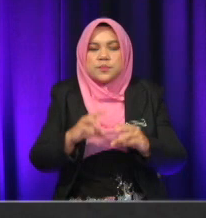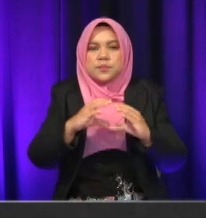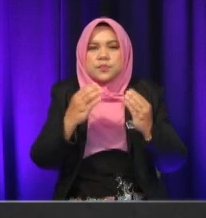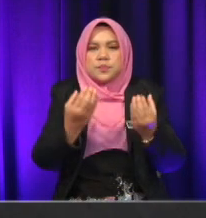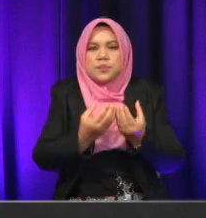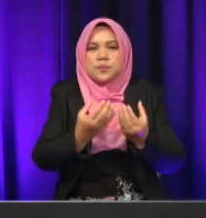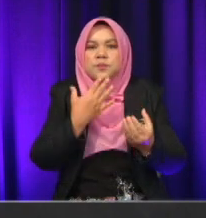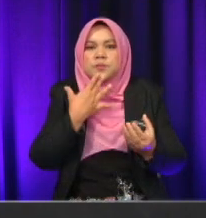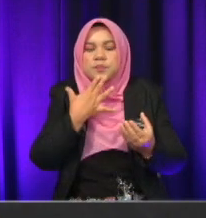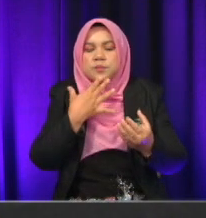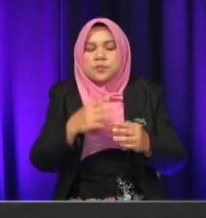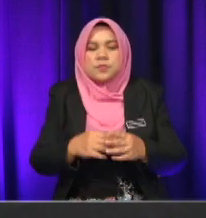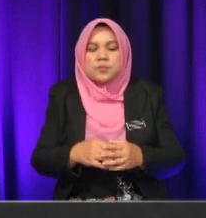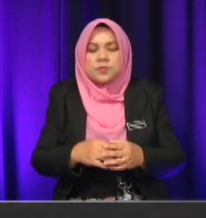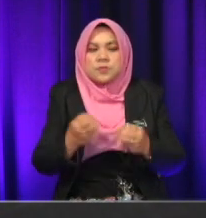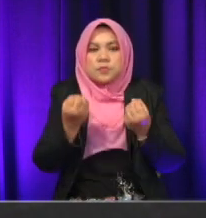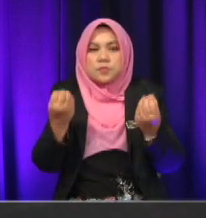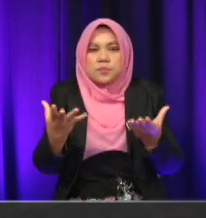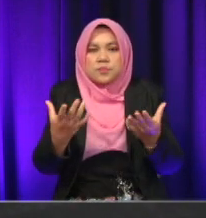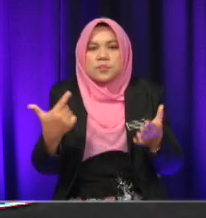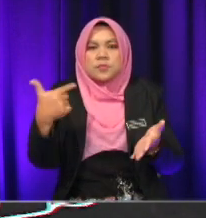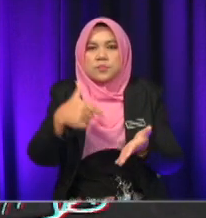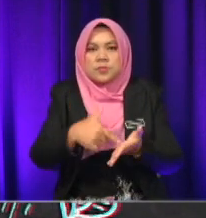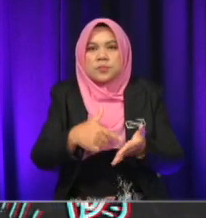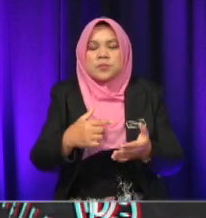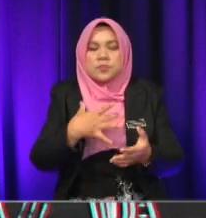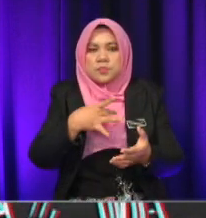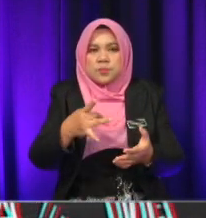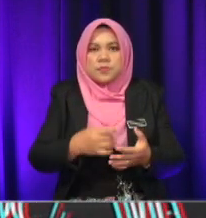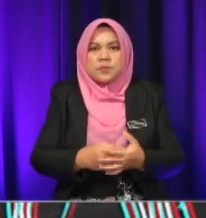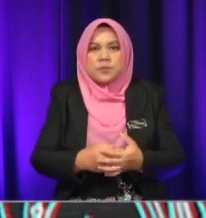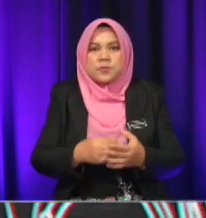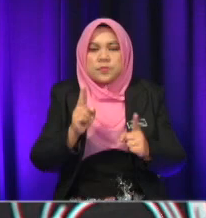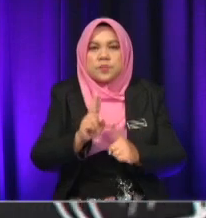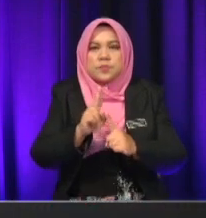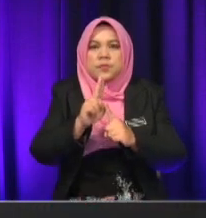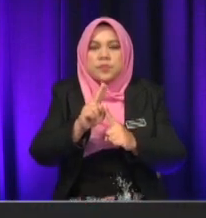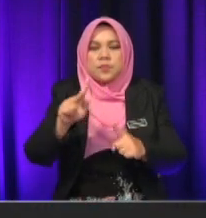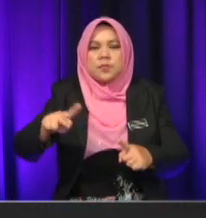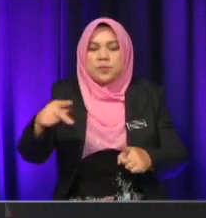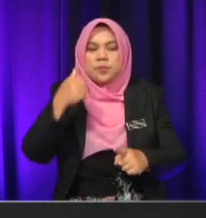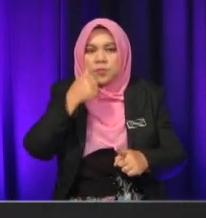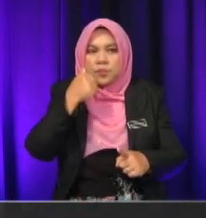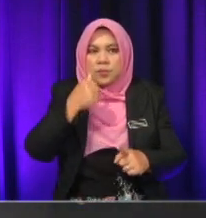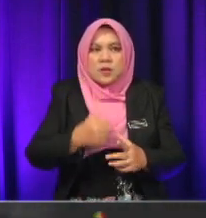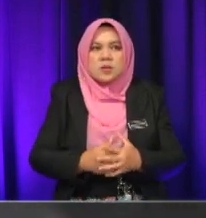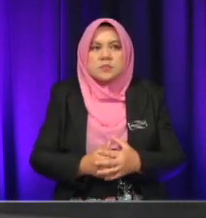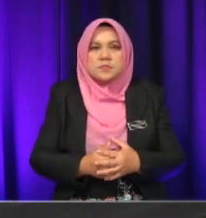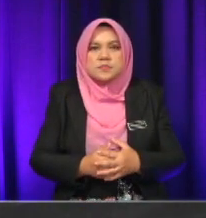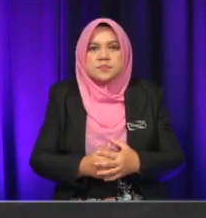berwarna-warni. Lagilah. Terutama kanak-kanak perempuan. kan? Betul. Nanti